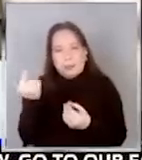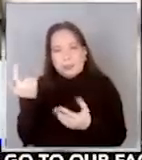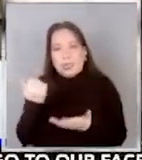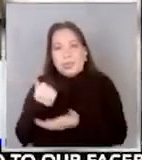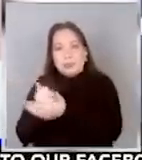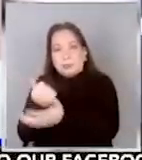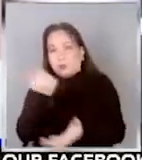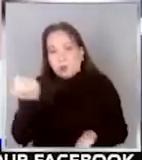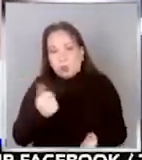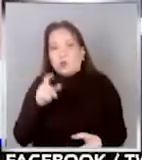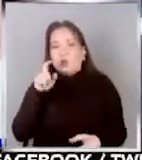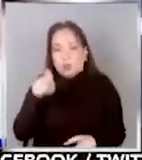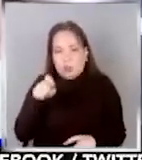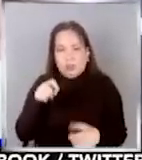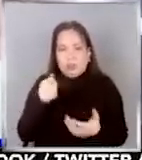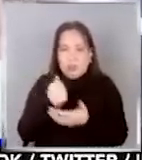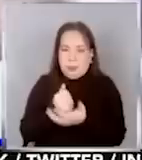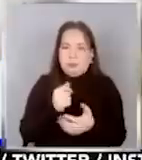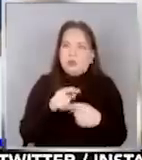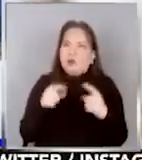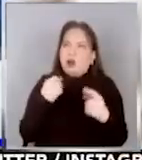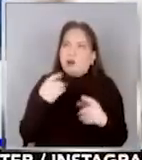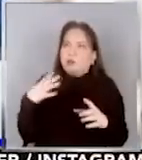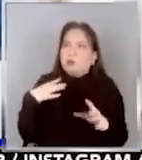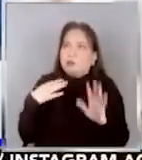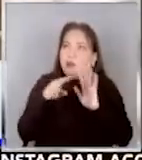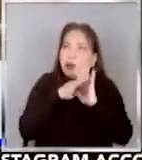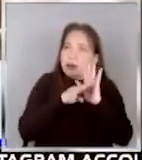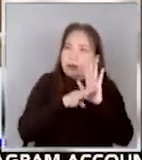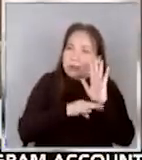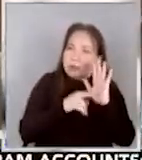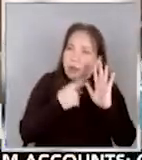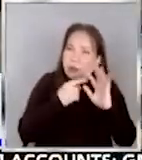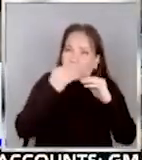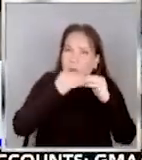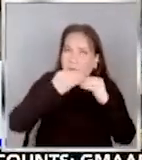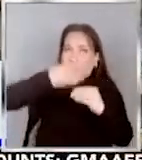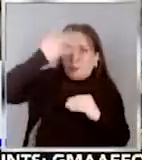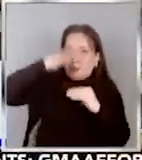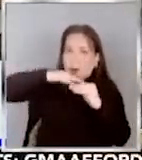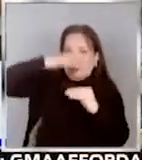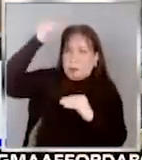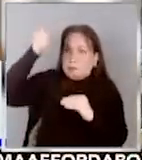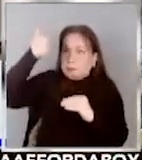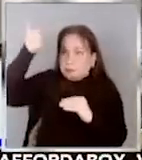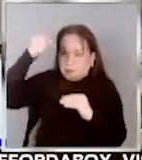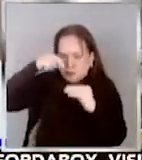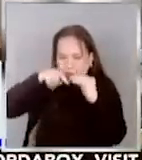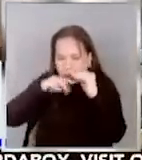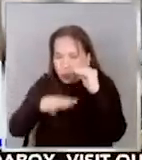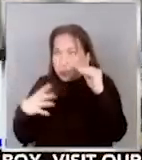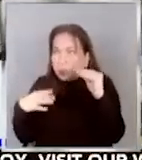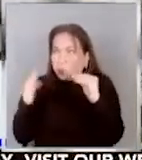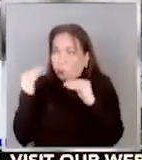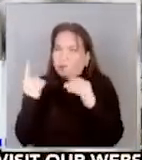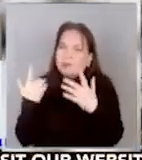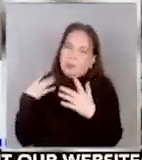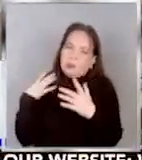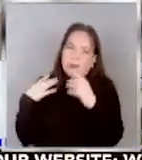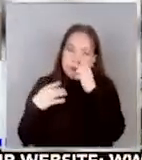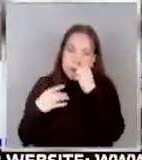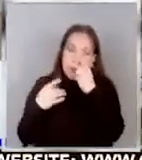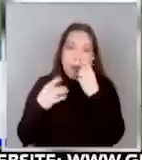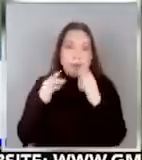nangangailangan. Napakarami pong waitlisted dyan sa 4Ps. Nais din ng Pangulo na madagdagan pa ang coverage ng social pension program